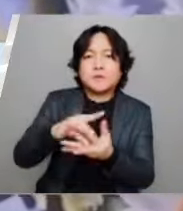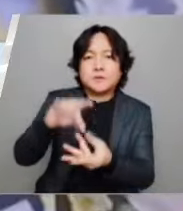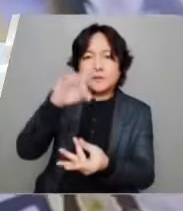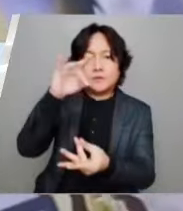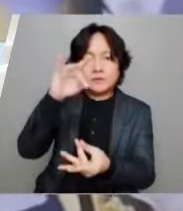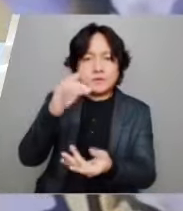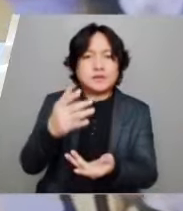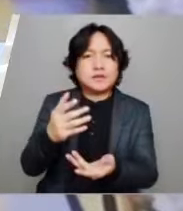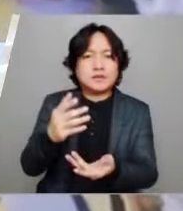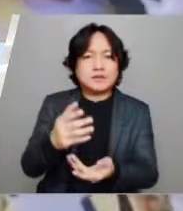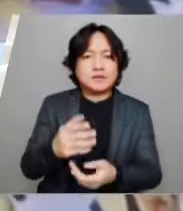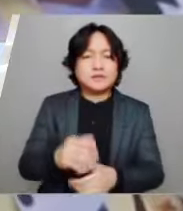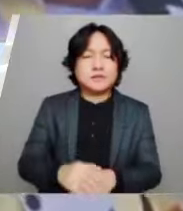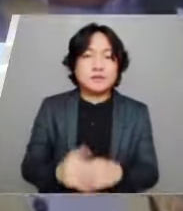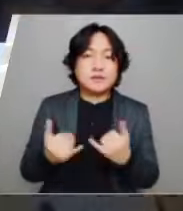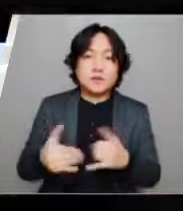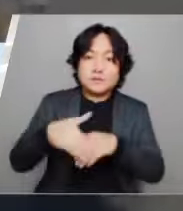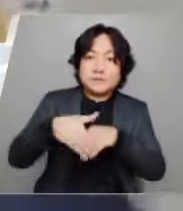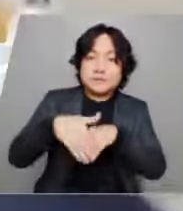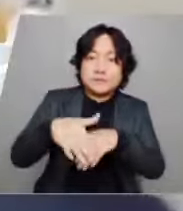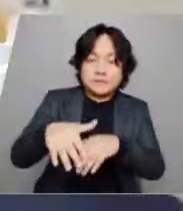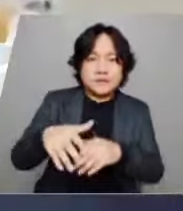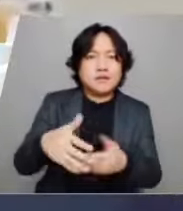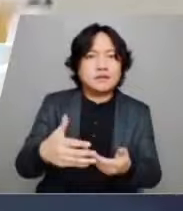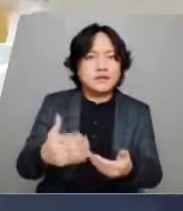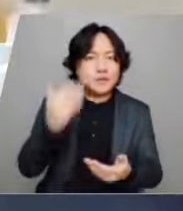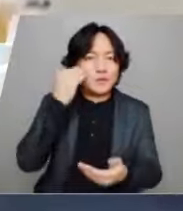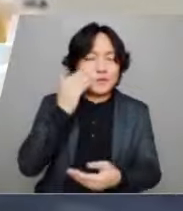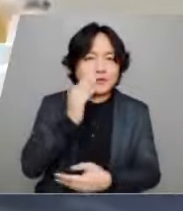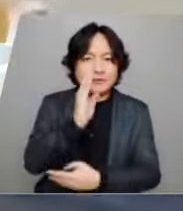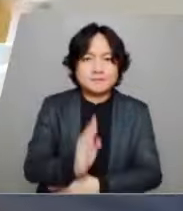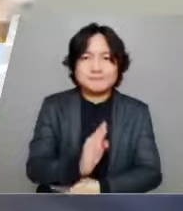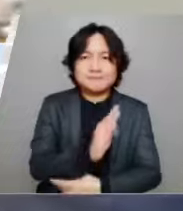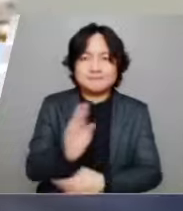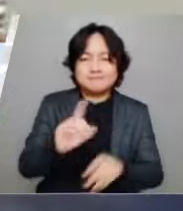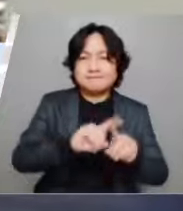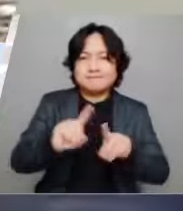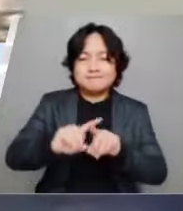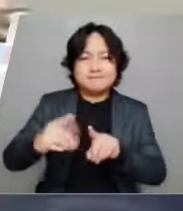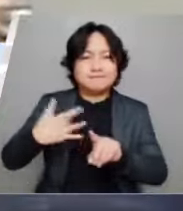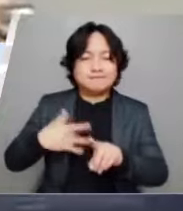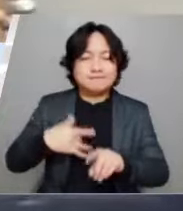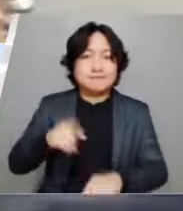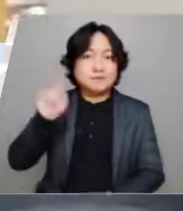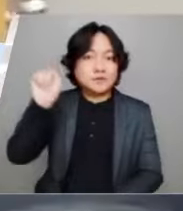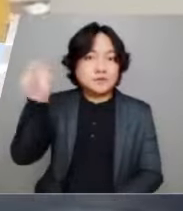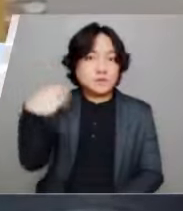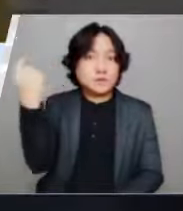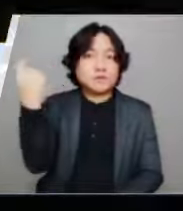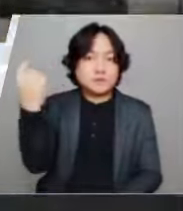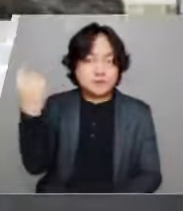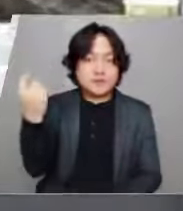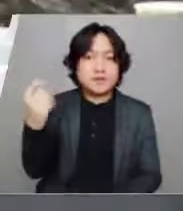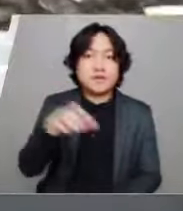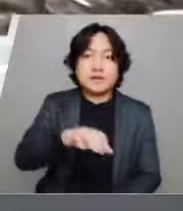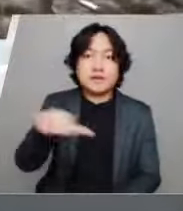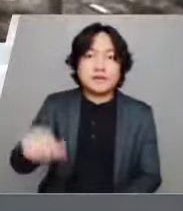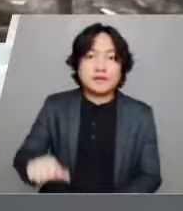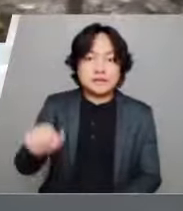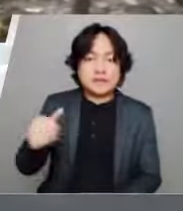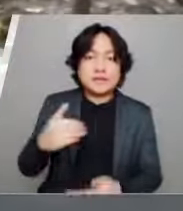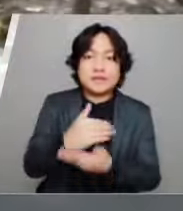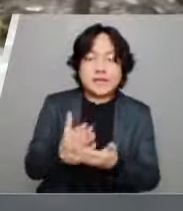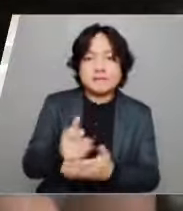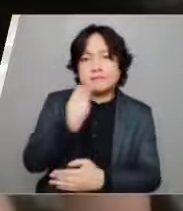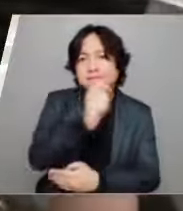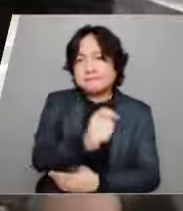ang ipinarada sa ilang bahagi ng Cebu City. Sa Tuguegarao City sa Cagayan, binasbasan ng replika ng ilang santo. Para sa